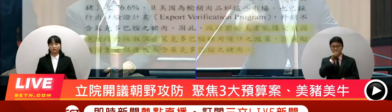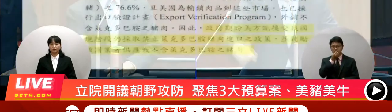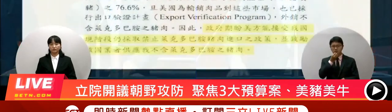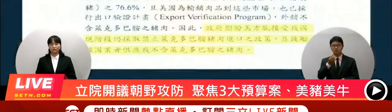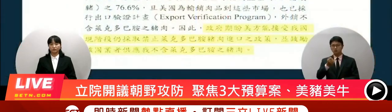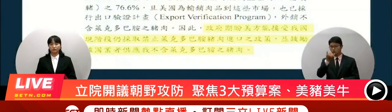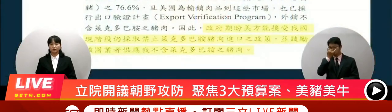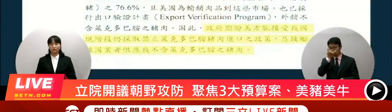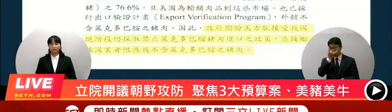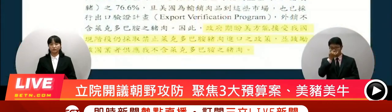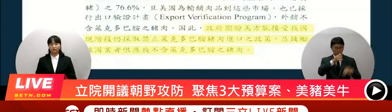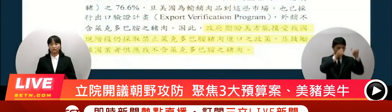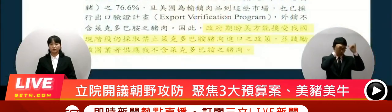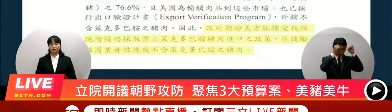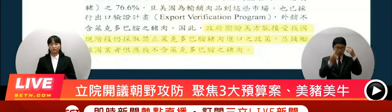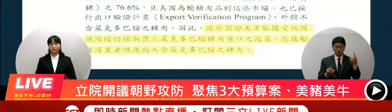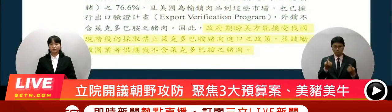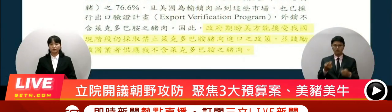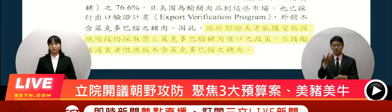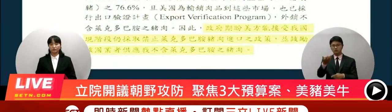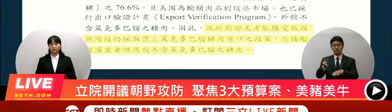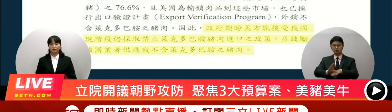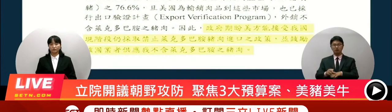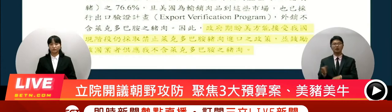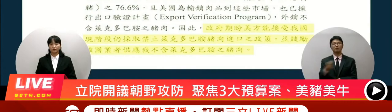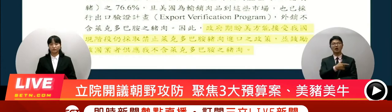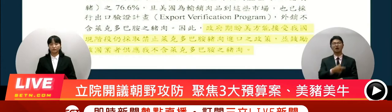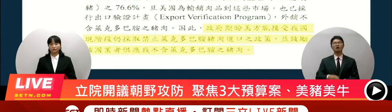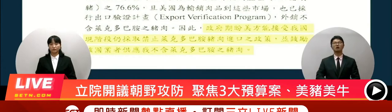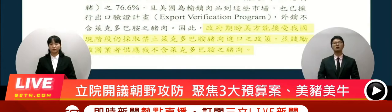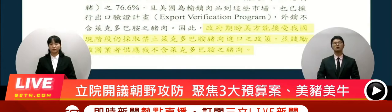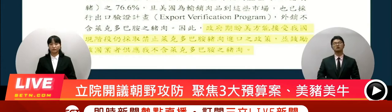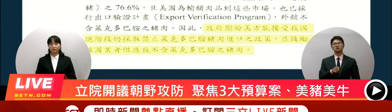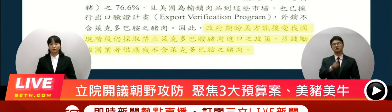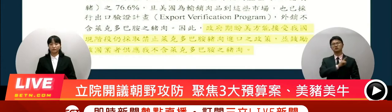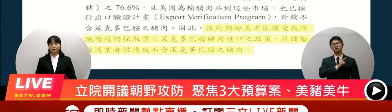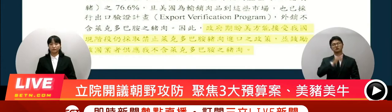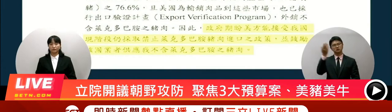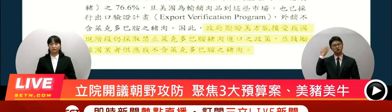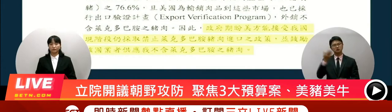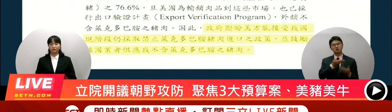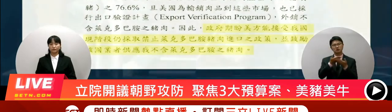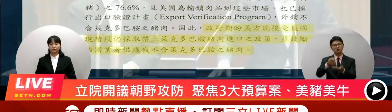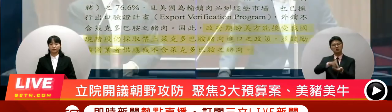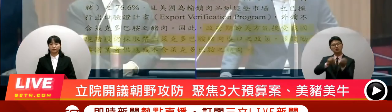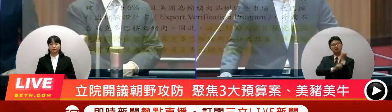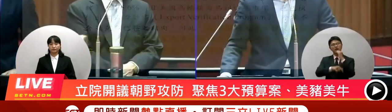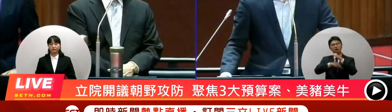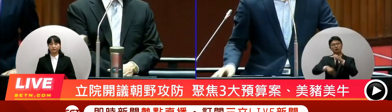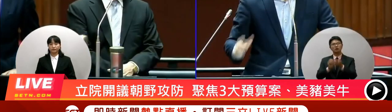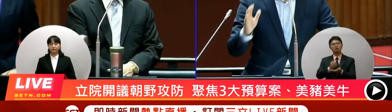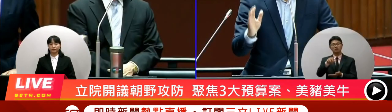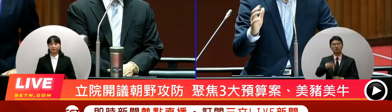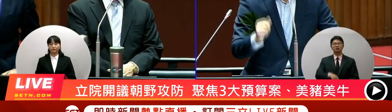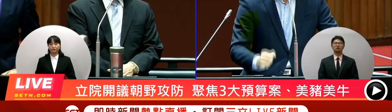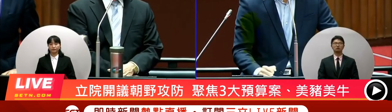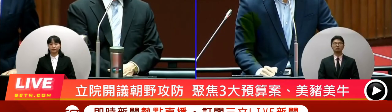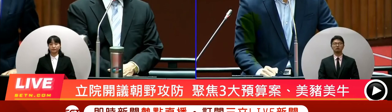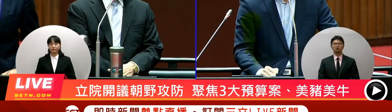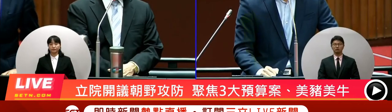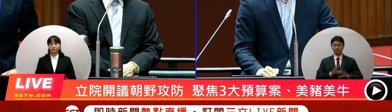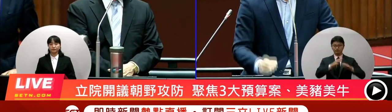7倍，这是你们白纸黑字送到立法院的报告。国民党跟民党不一样的是，我们只